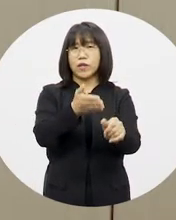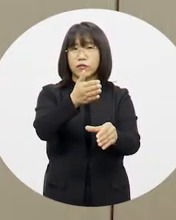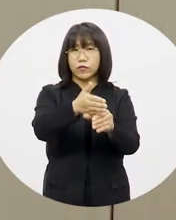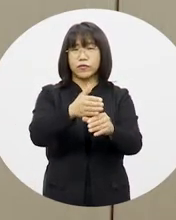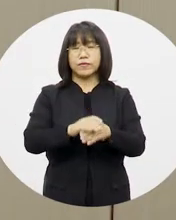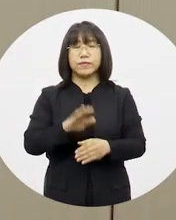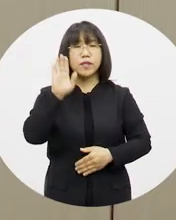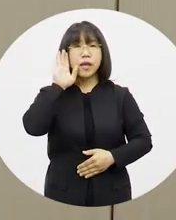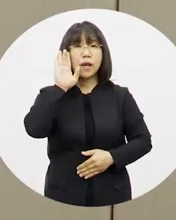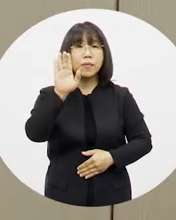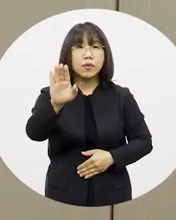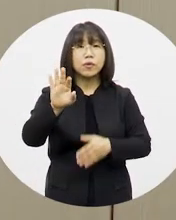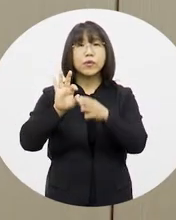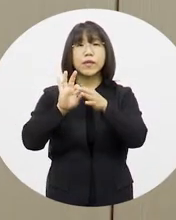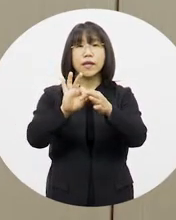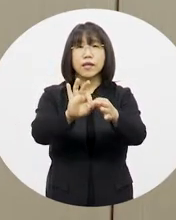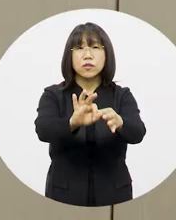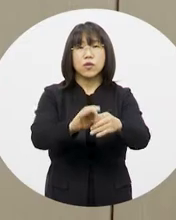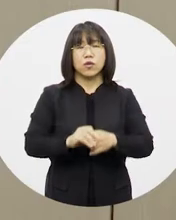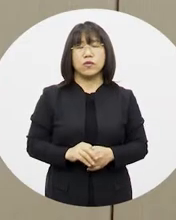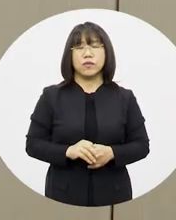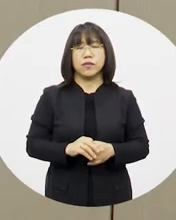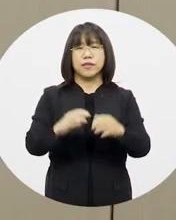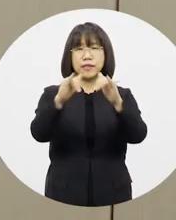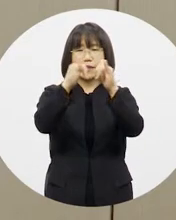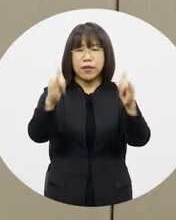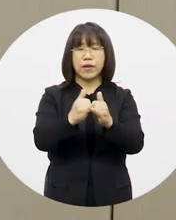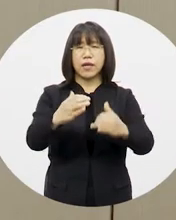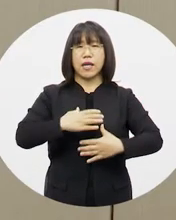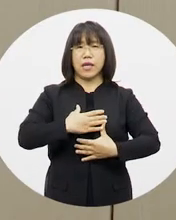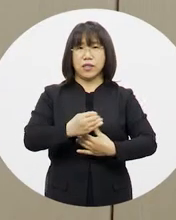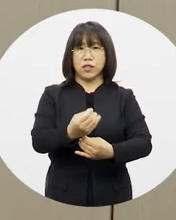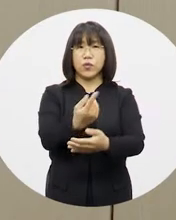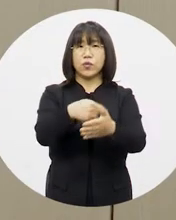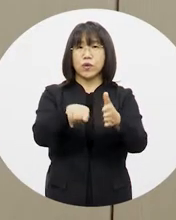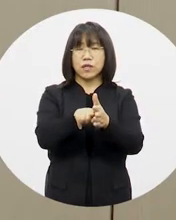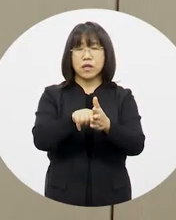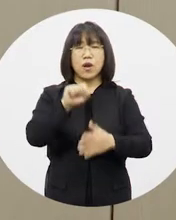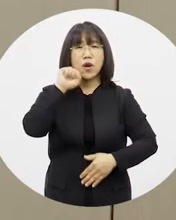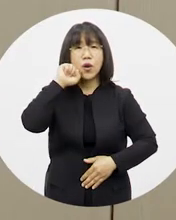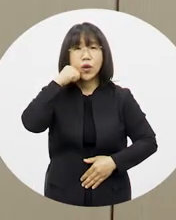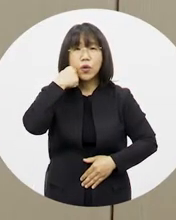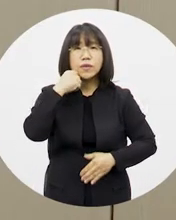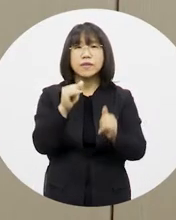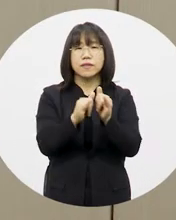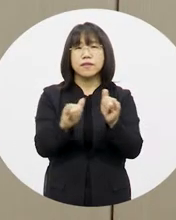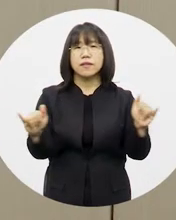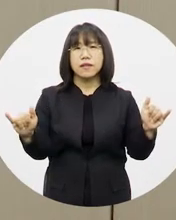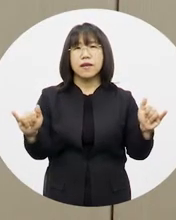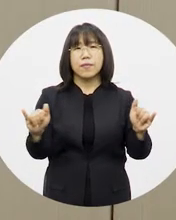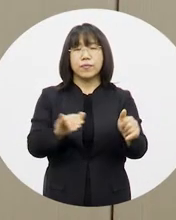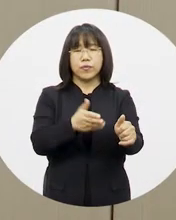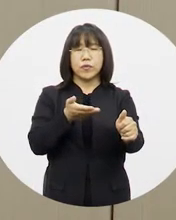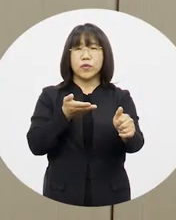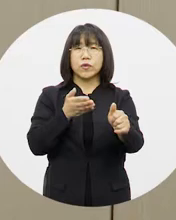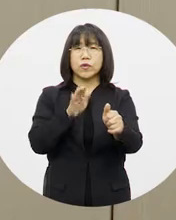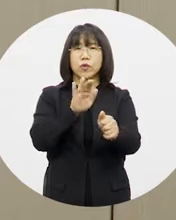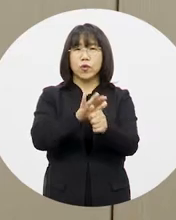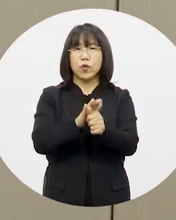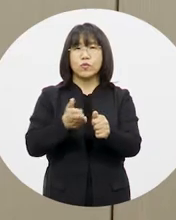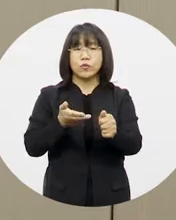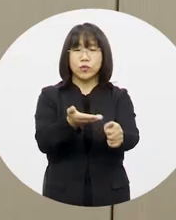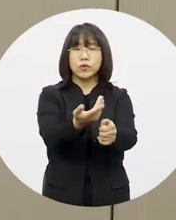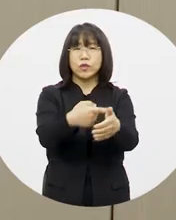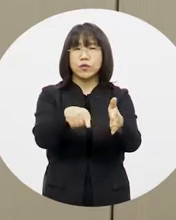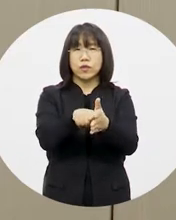있습니다. 앞으로도 저희 구에서는 빈틈없는 사회 안전망을 구축해 어려움에 처한 구민들이 도움을